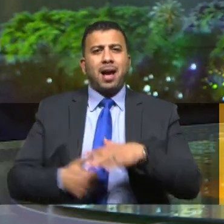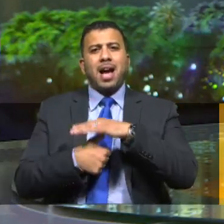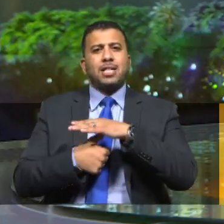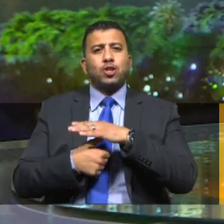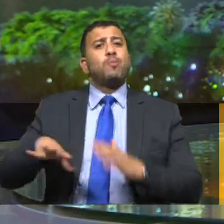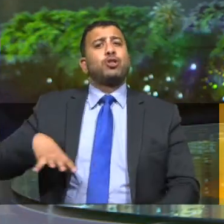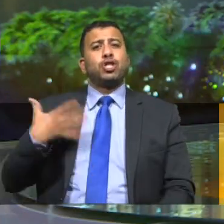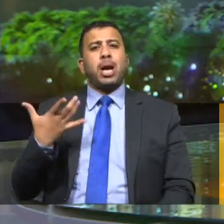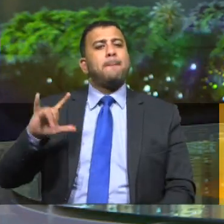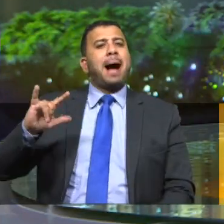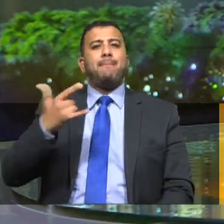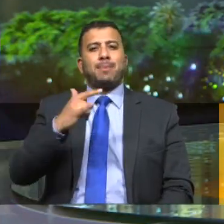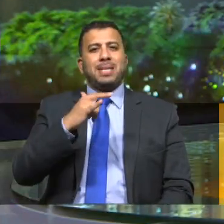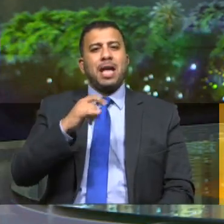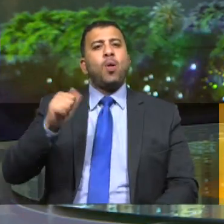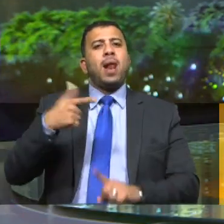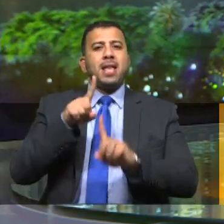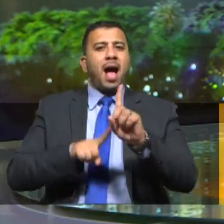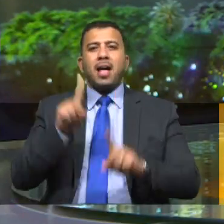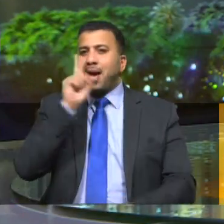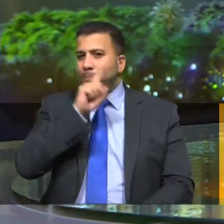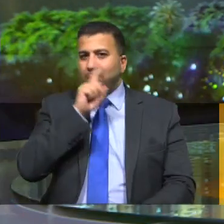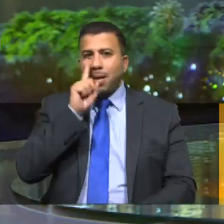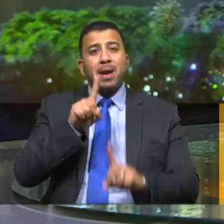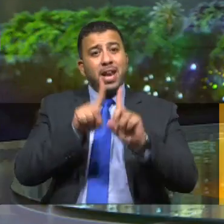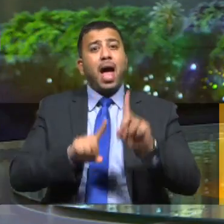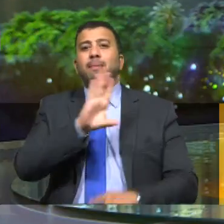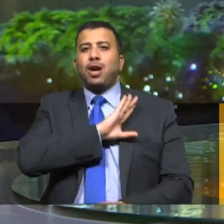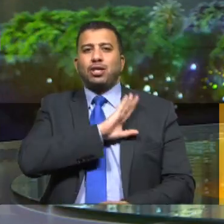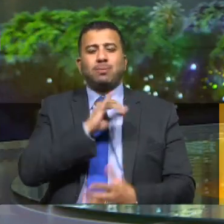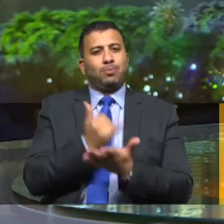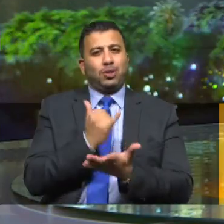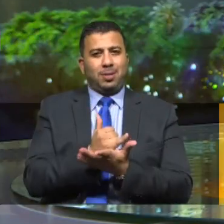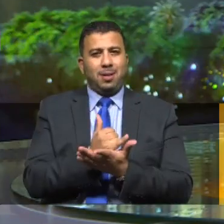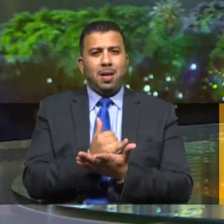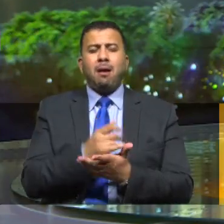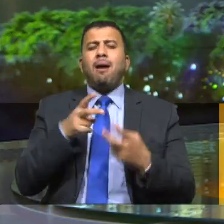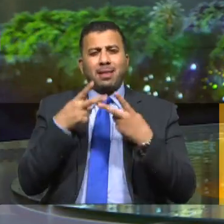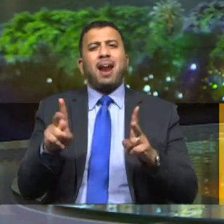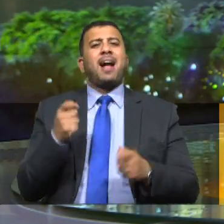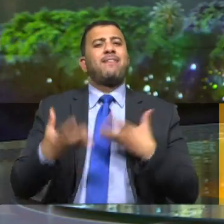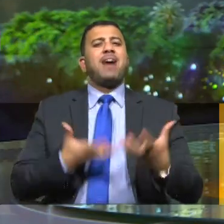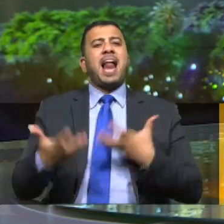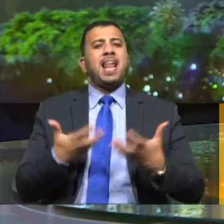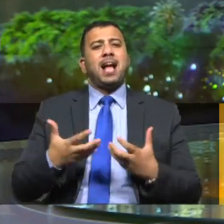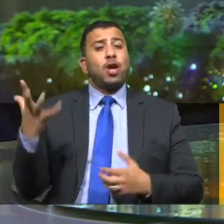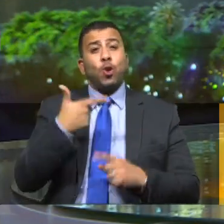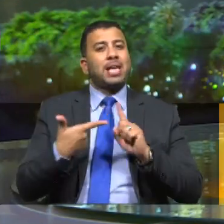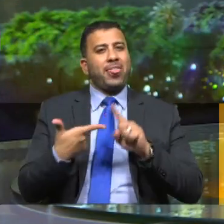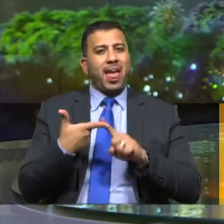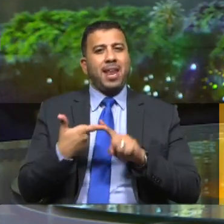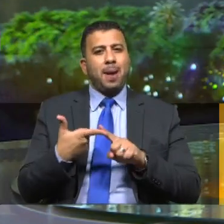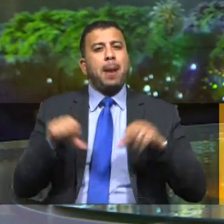تحت رعاية صاحب السمو الشيخ محمد بن زايد آل نهيان ولي عهد أبو ظبي نائب القائد الأعلى للقوات